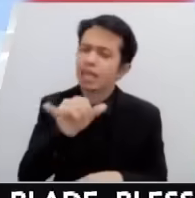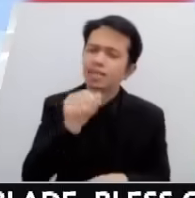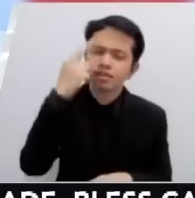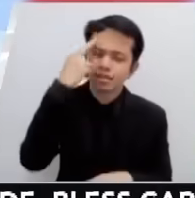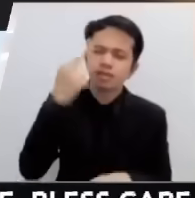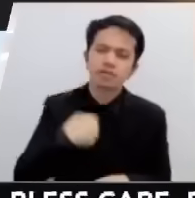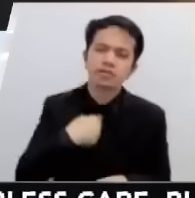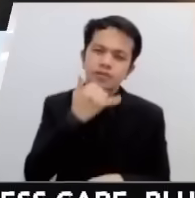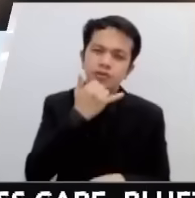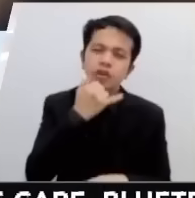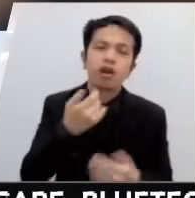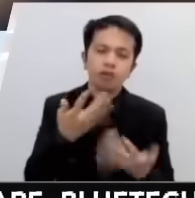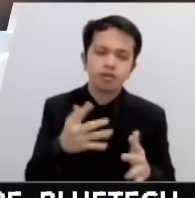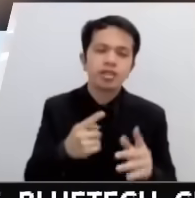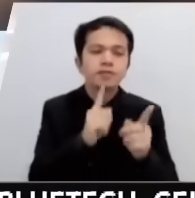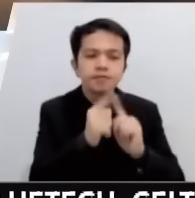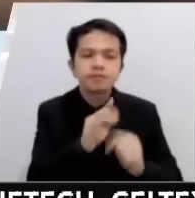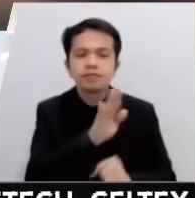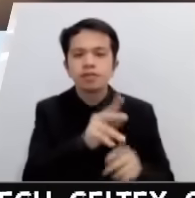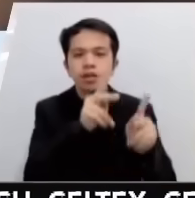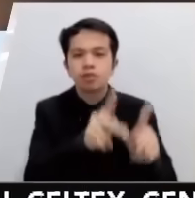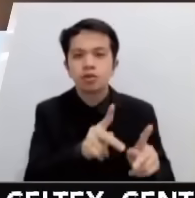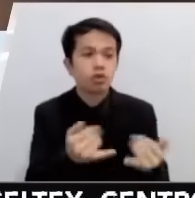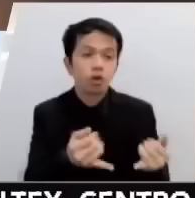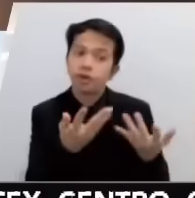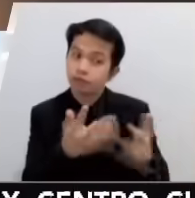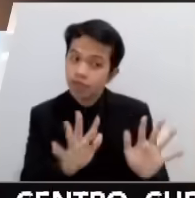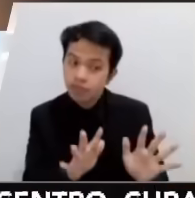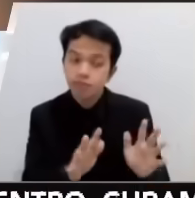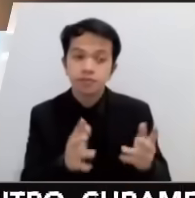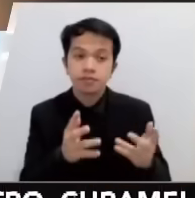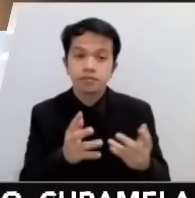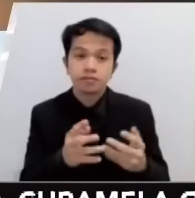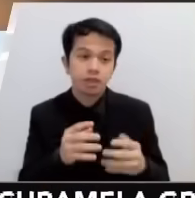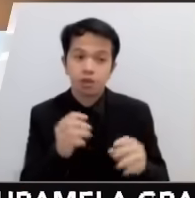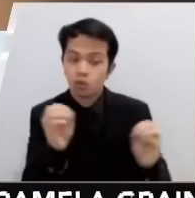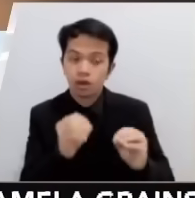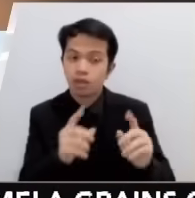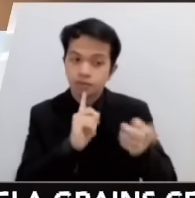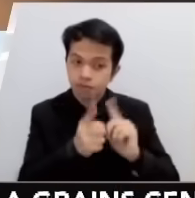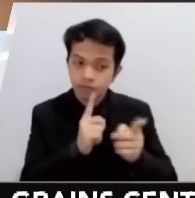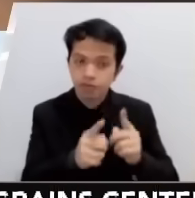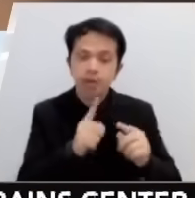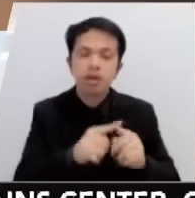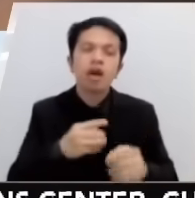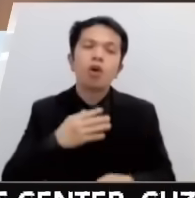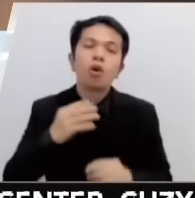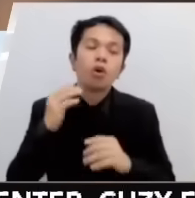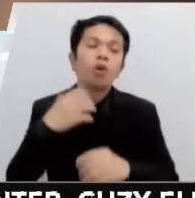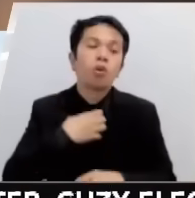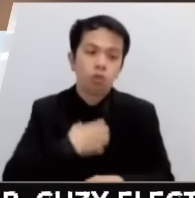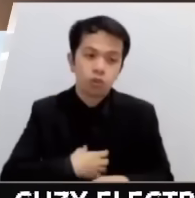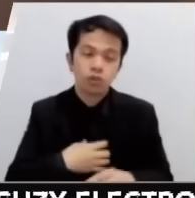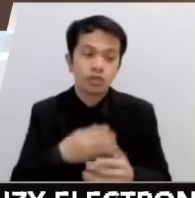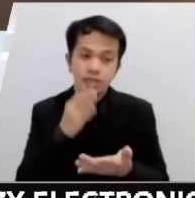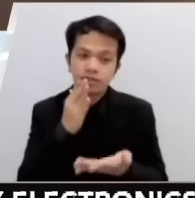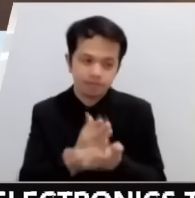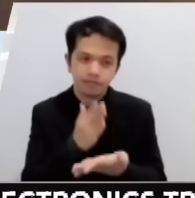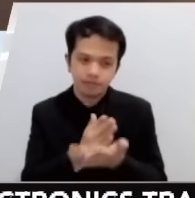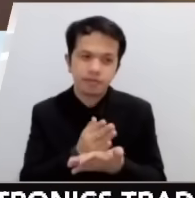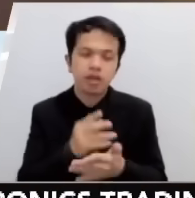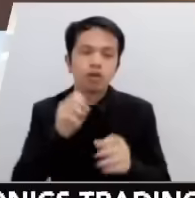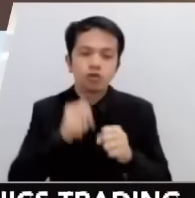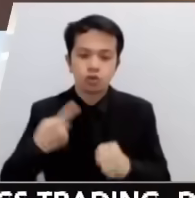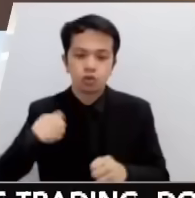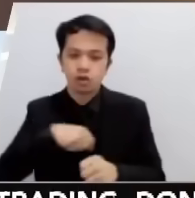talk to the person Sabi ko okay tapos ito wala na tayong pag-uusapan pa pero sana hindi na maulit ito para sa amin hindi na rin maulit ito